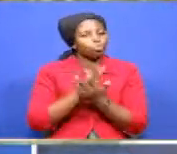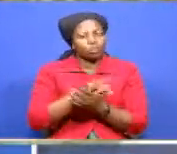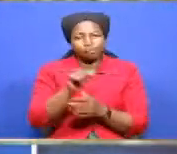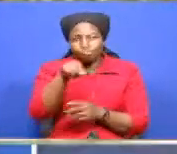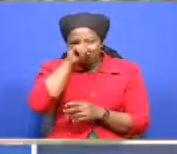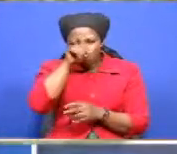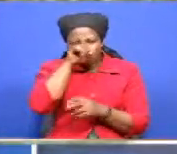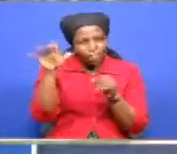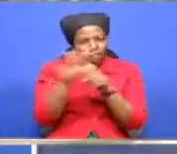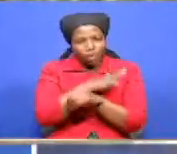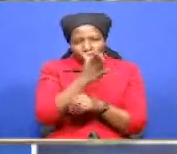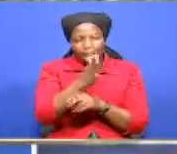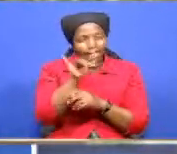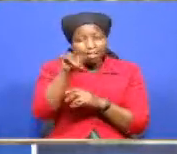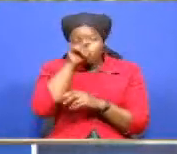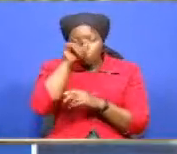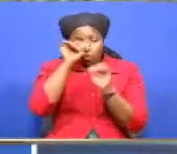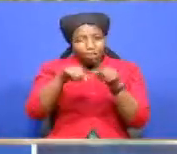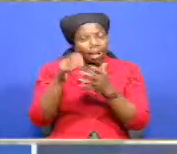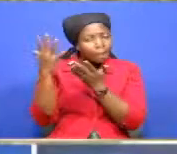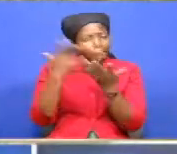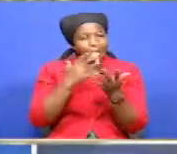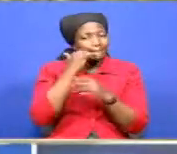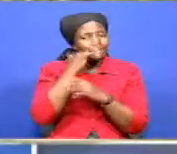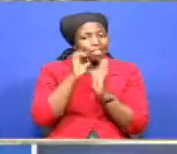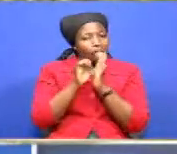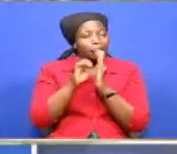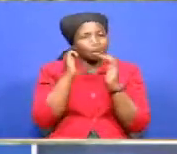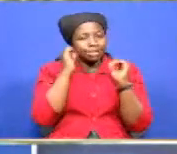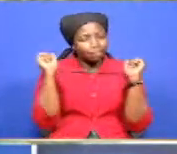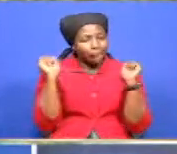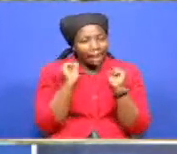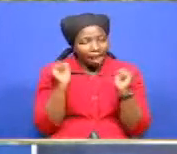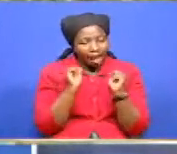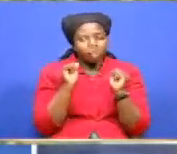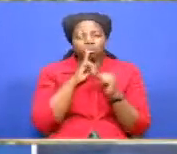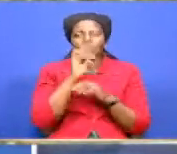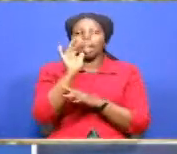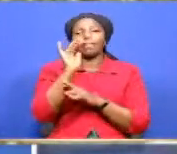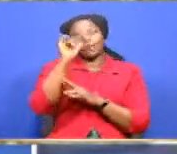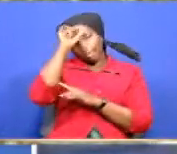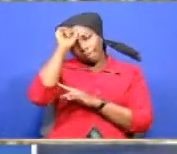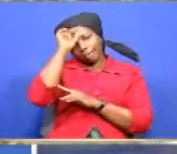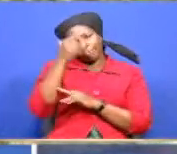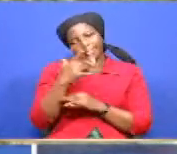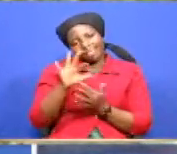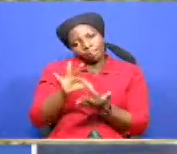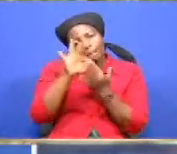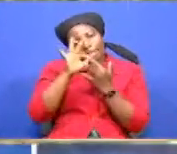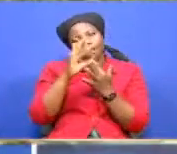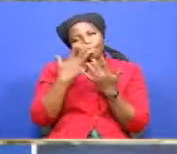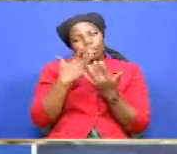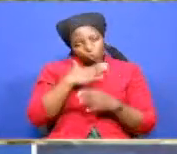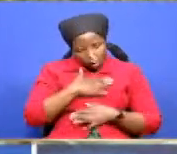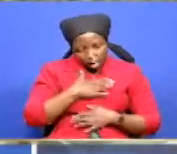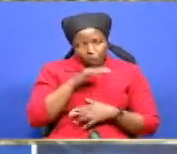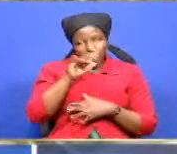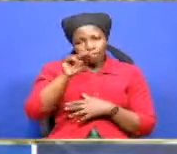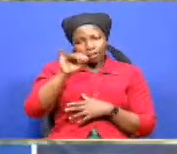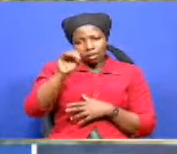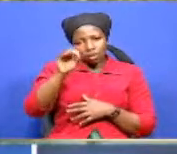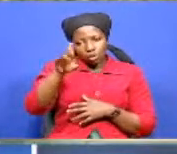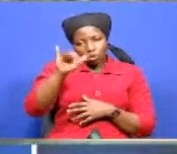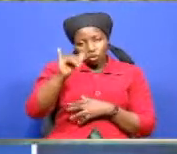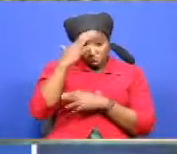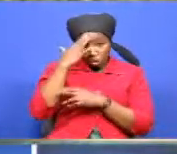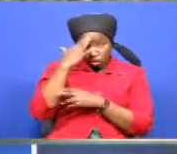sana na hiyo umbu inaisaleta magojo kama mareria kwa hivyo tunaomba serikari na especially yata muhesi muanyoro juu